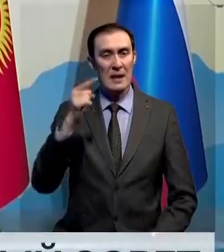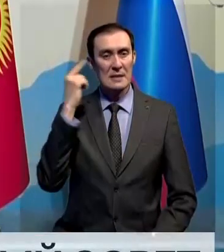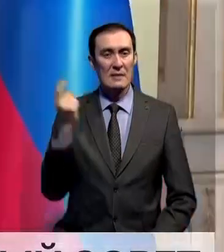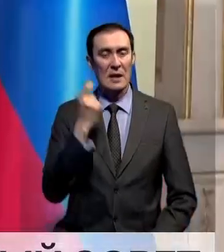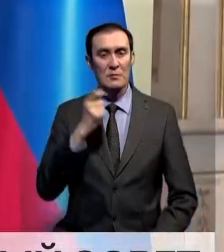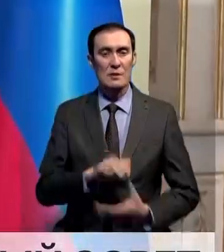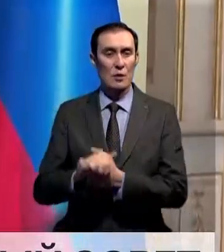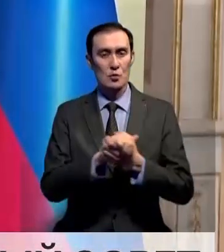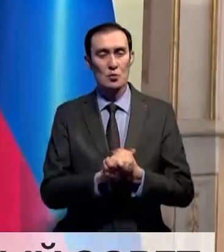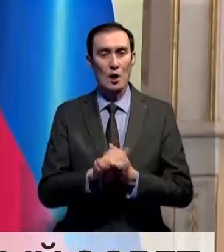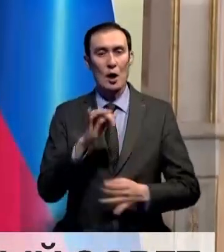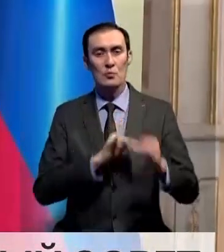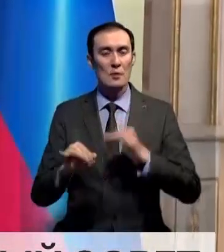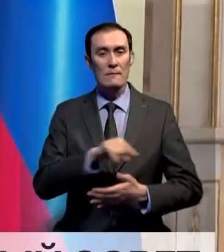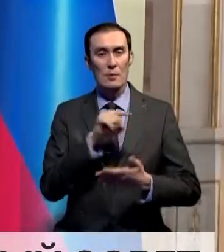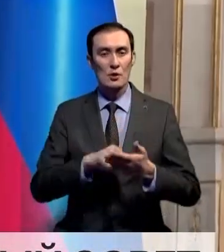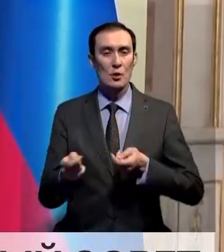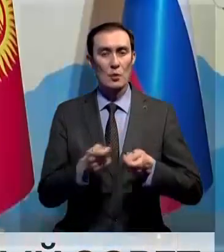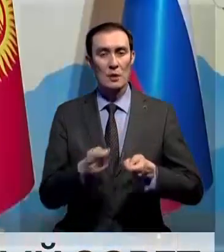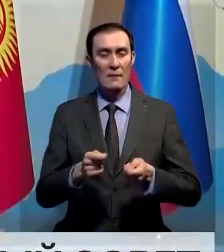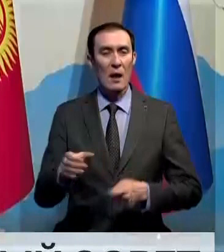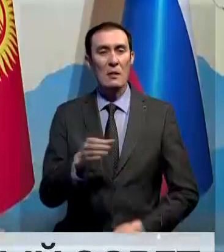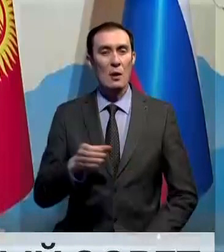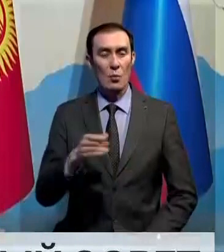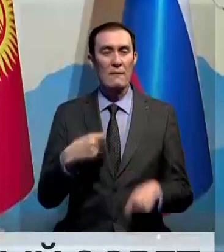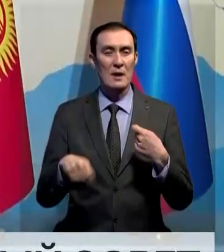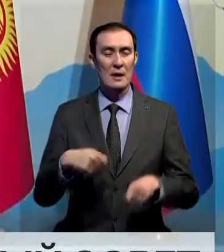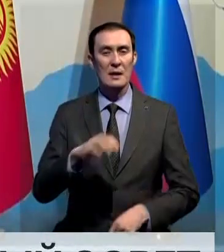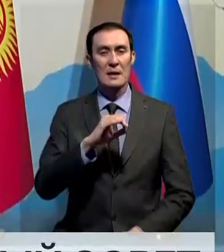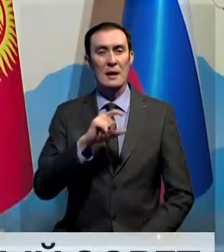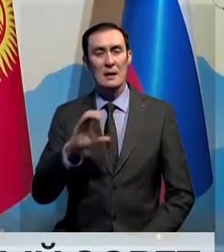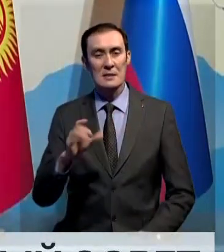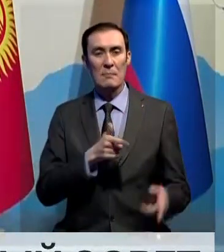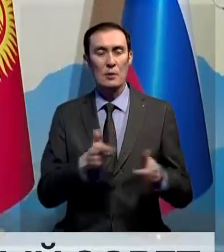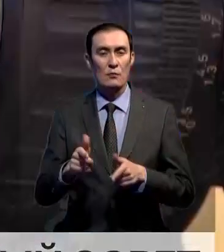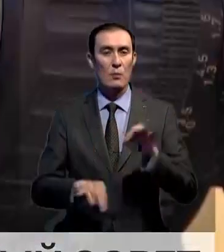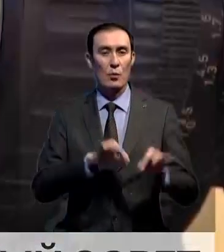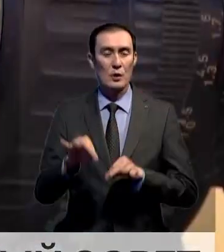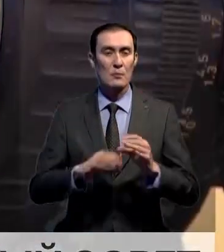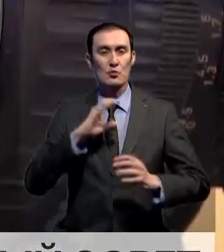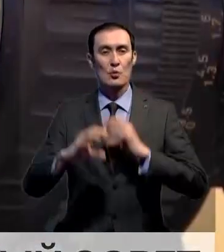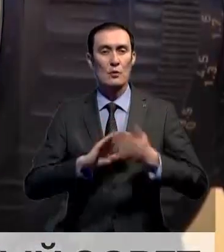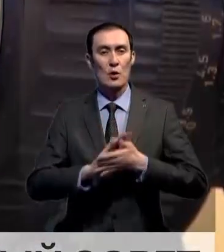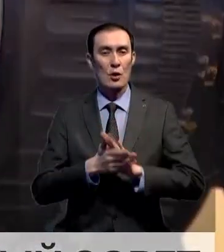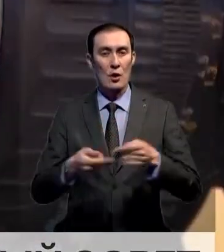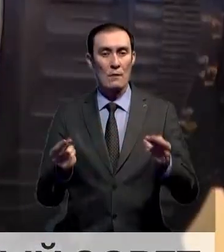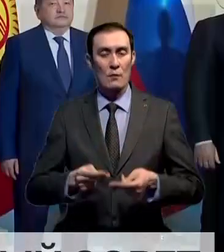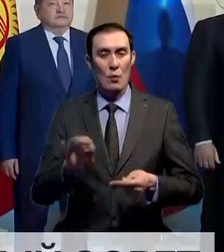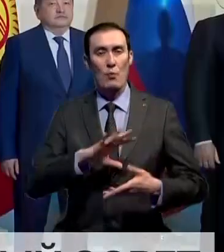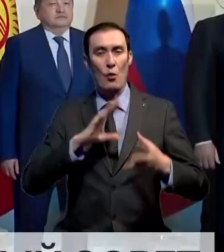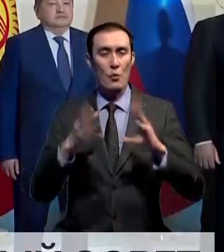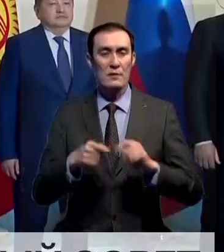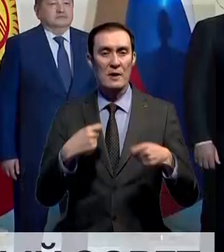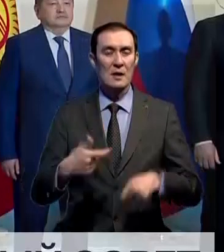экономического союза. Они обсудят вопросы регулирования алкогольного рынка ЕАЭС, подготовку проекта международного договора о формировании общего